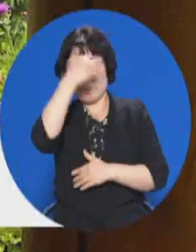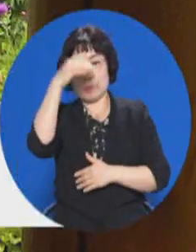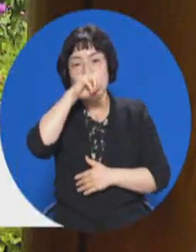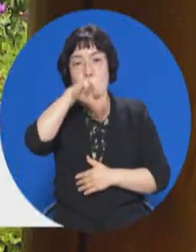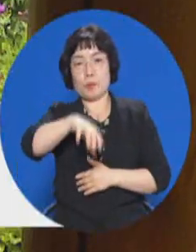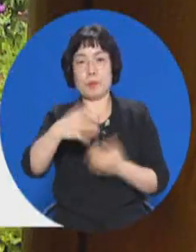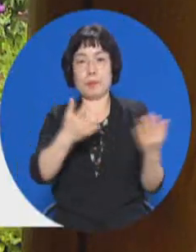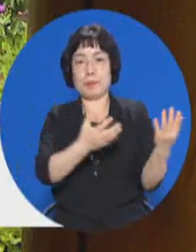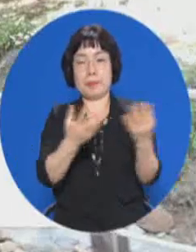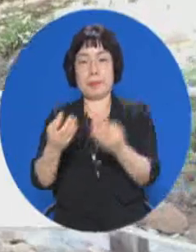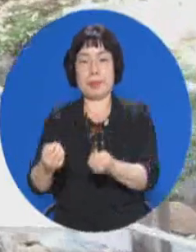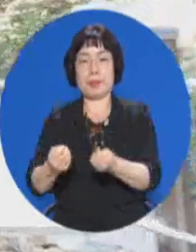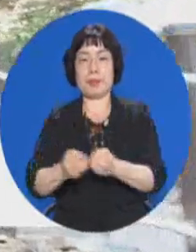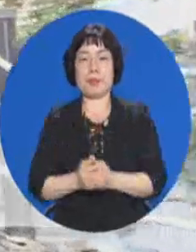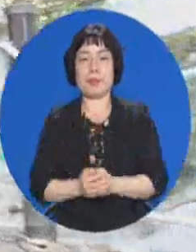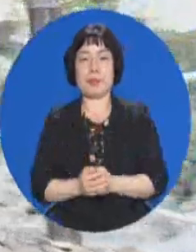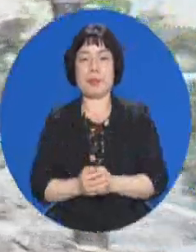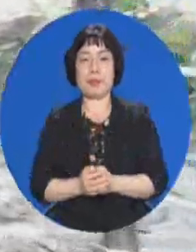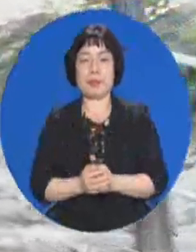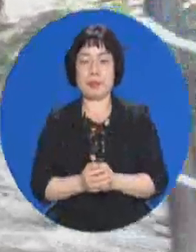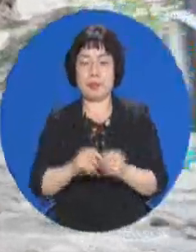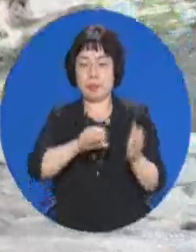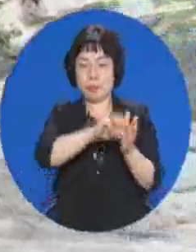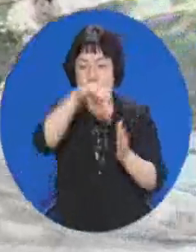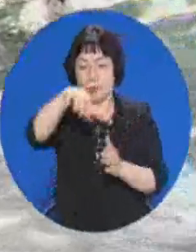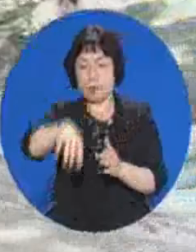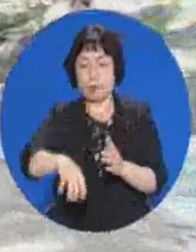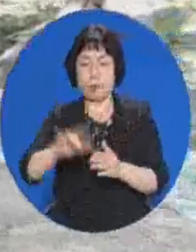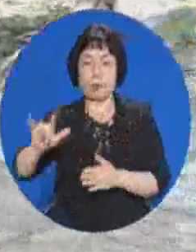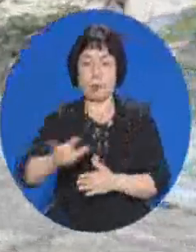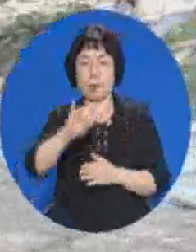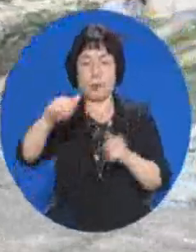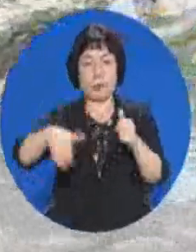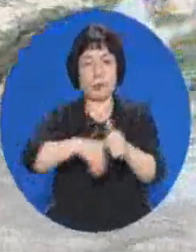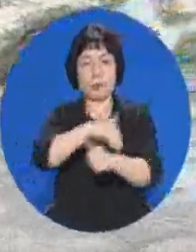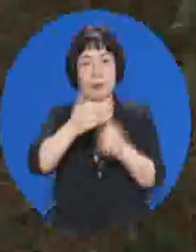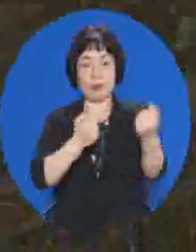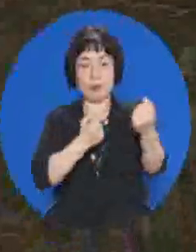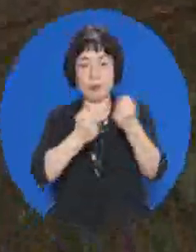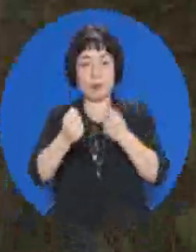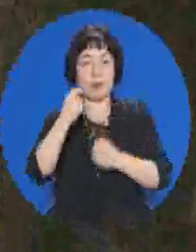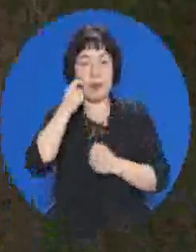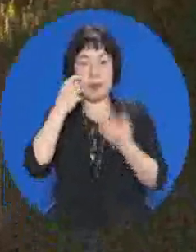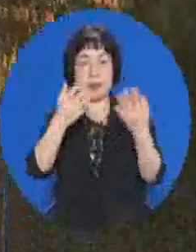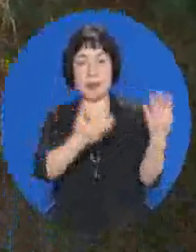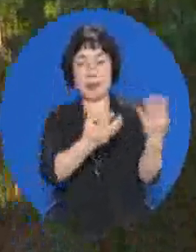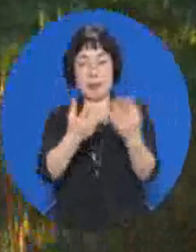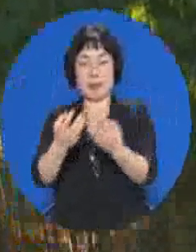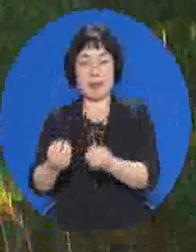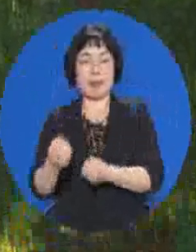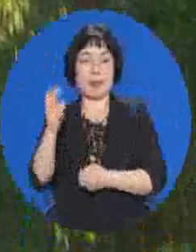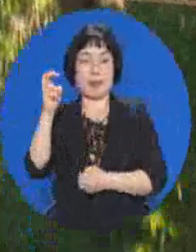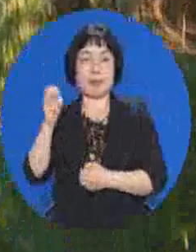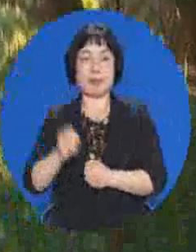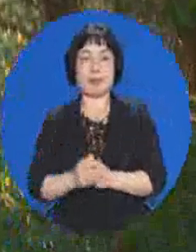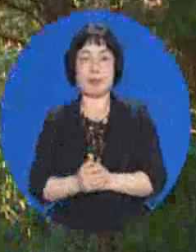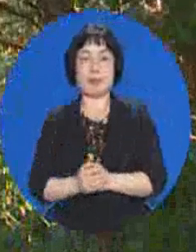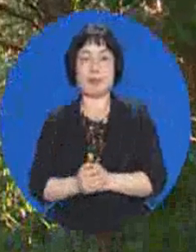있습니다. 이 같은 지역의 명소들이 코로나19 상황 속에서 각광을 받고 있는 것으로 분석됐습니다.